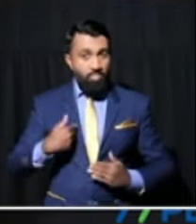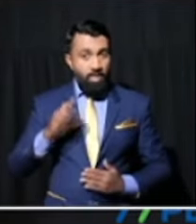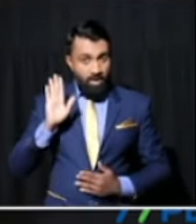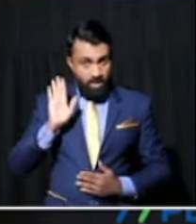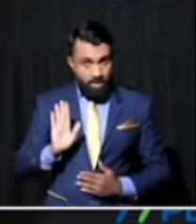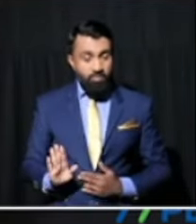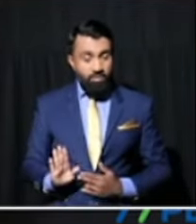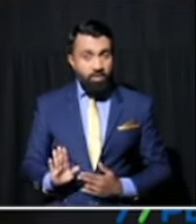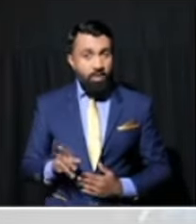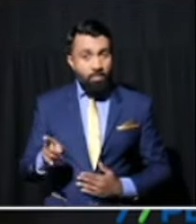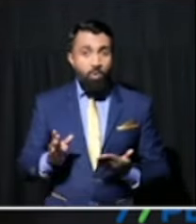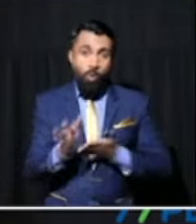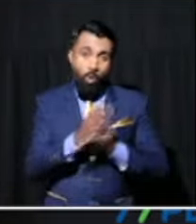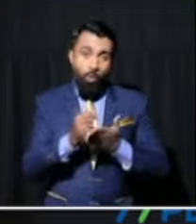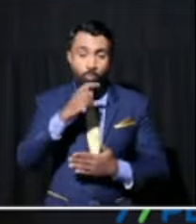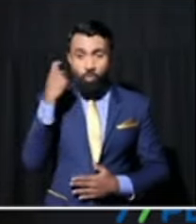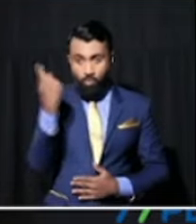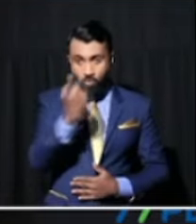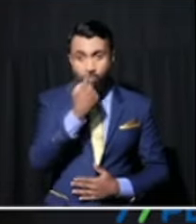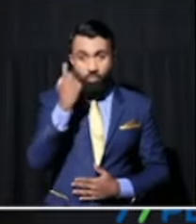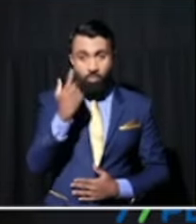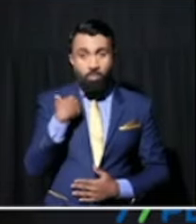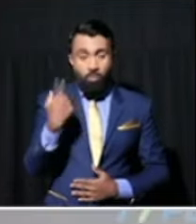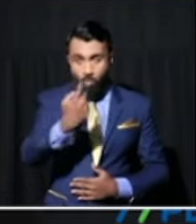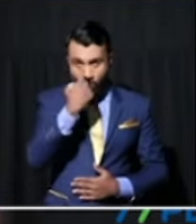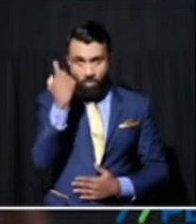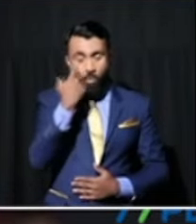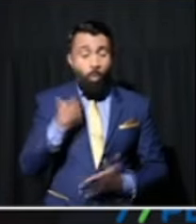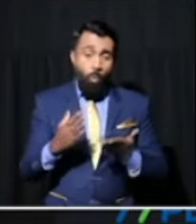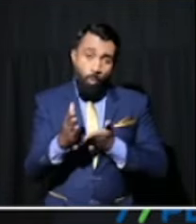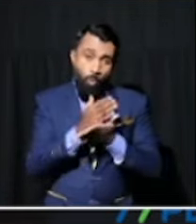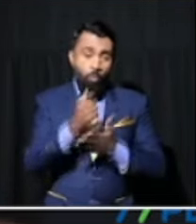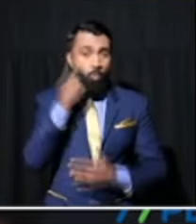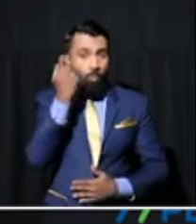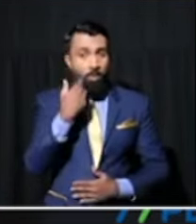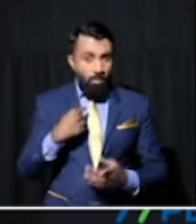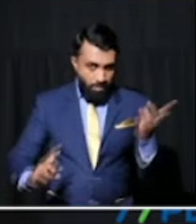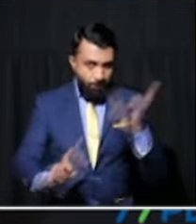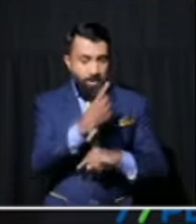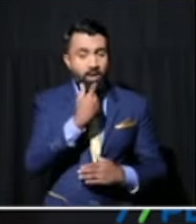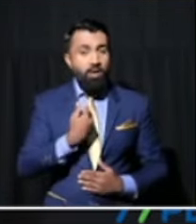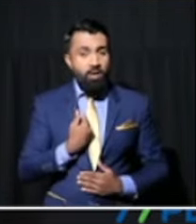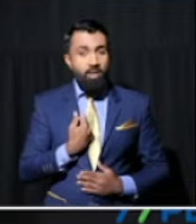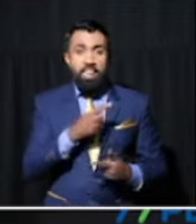හැබැයි මම ඉන්නකම් මේ හැම දෙම හොයනවා මම ඉන්නකම් හැම දෙම හොයනවා හරි නැත්තම් මාව පන්නන්න දෙකෙන් එකක්